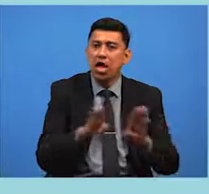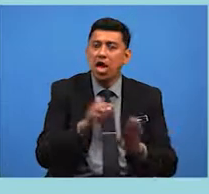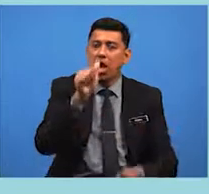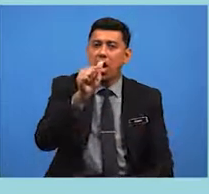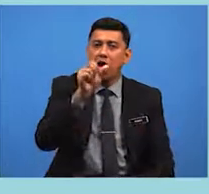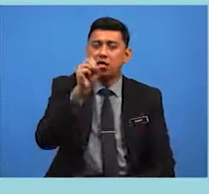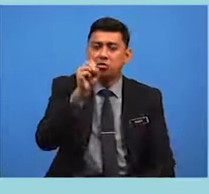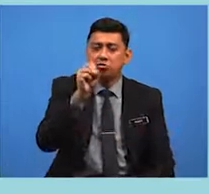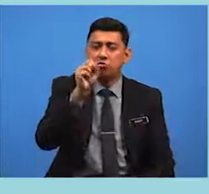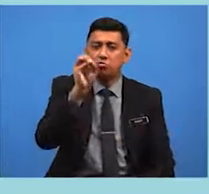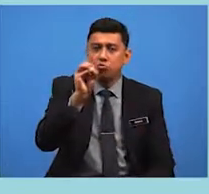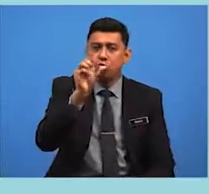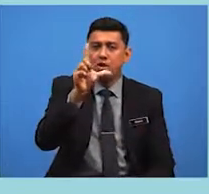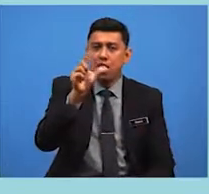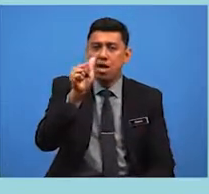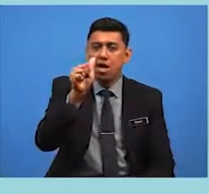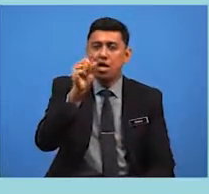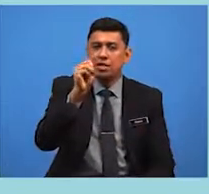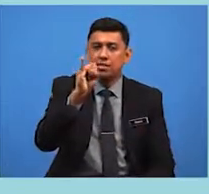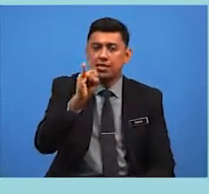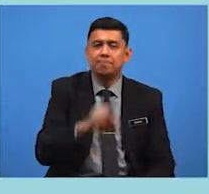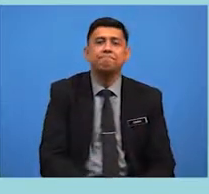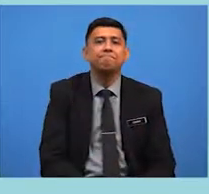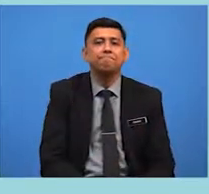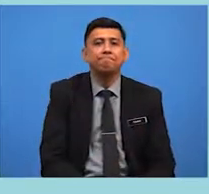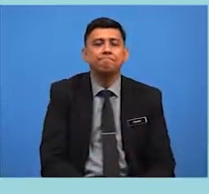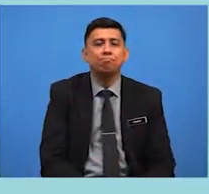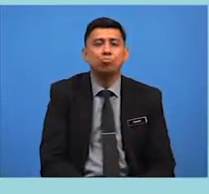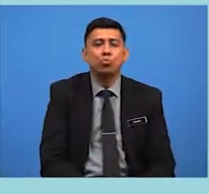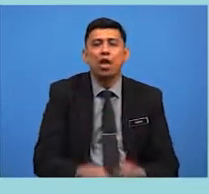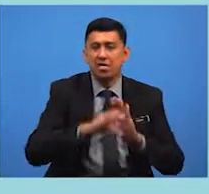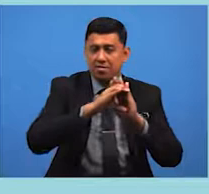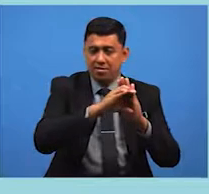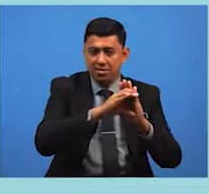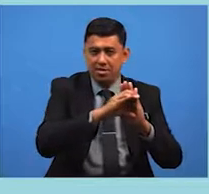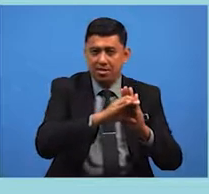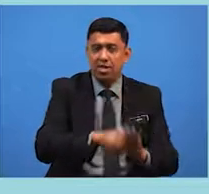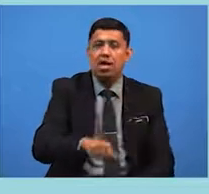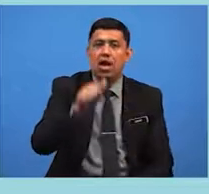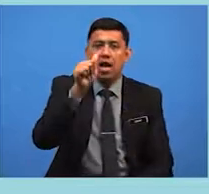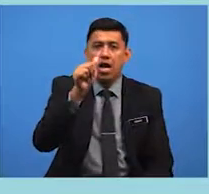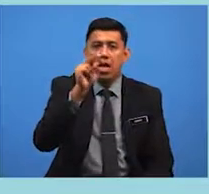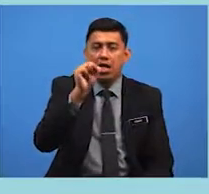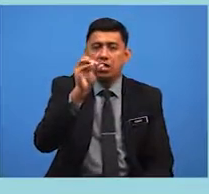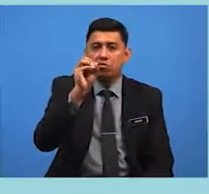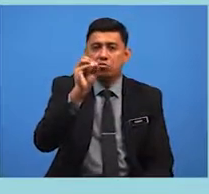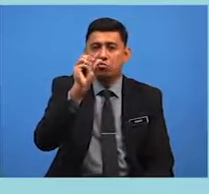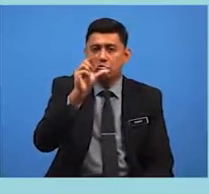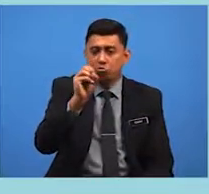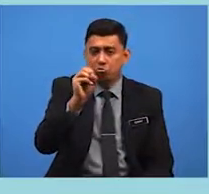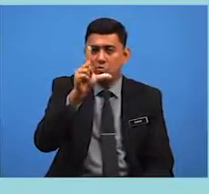asonansi. Mari kita lihat pula contoh asonansi yang seterusnya.